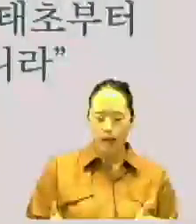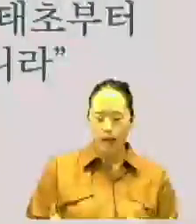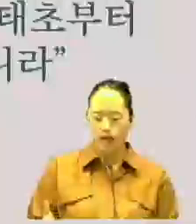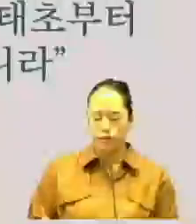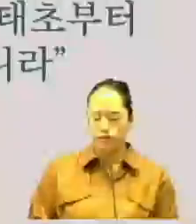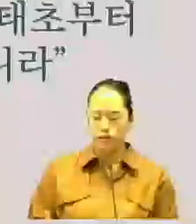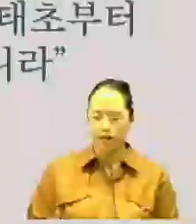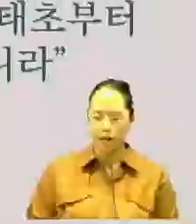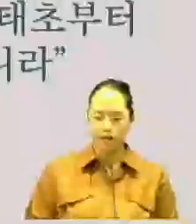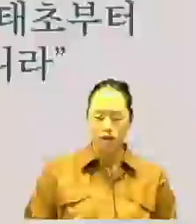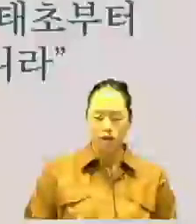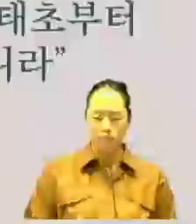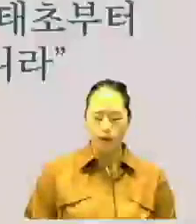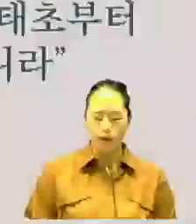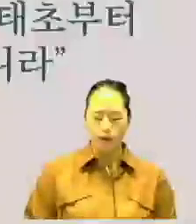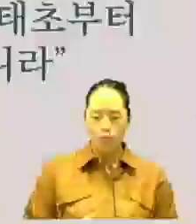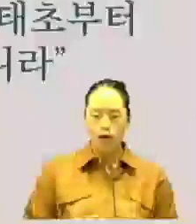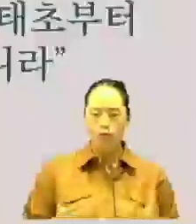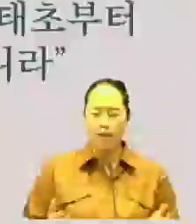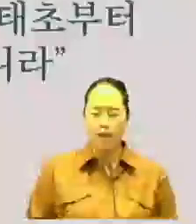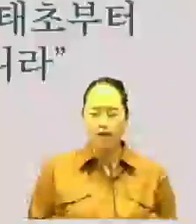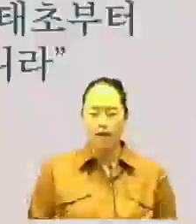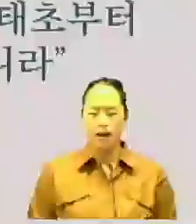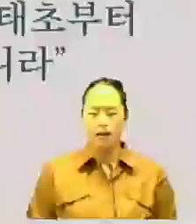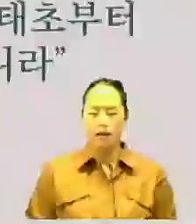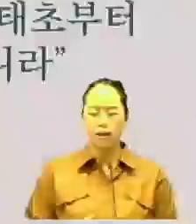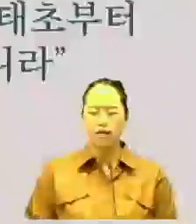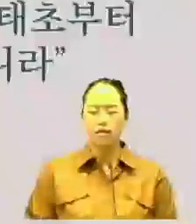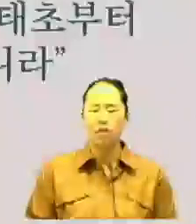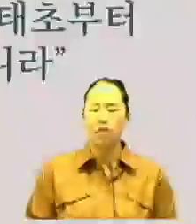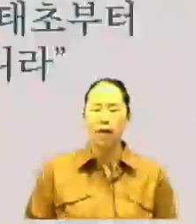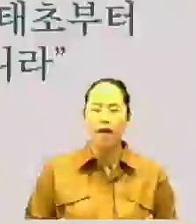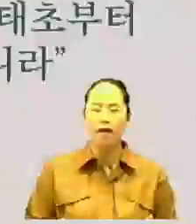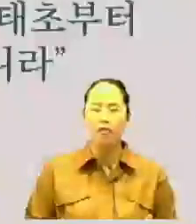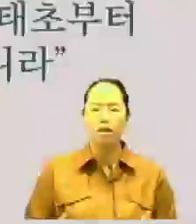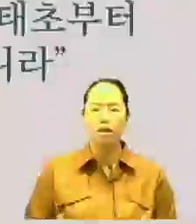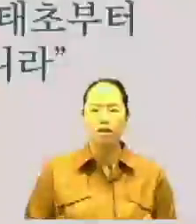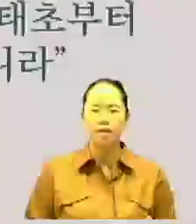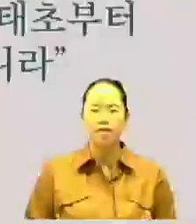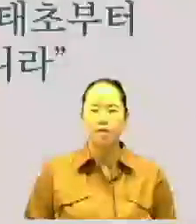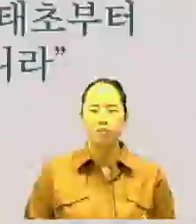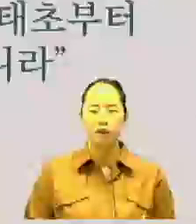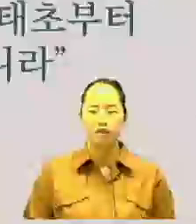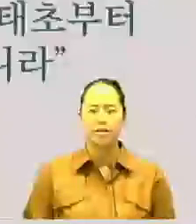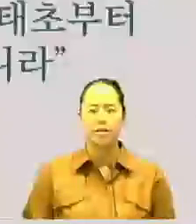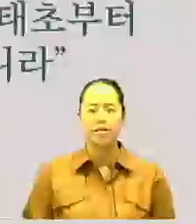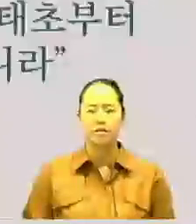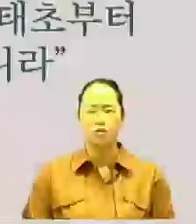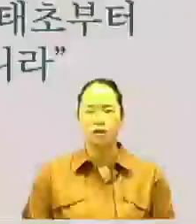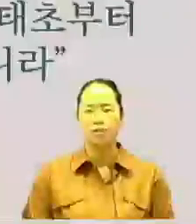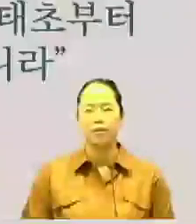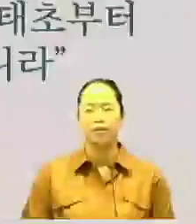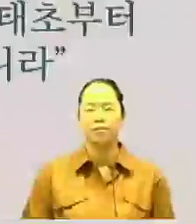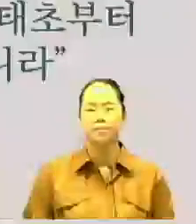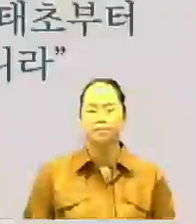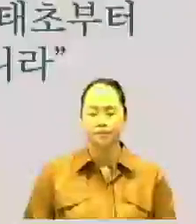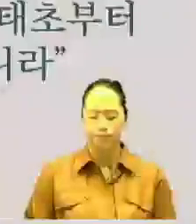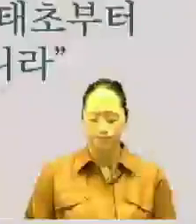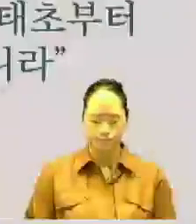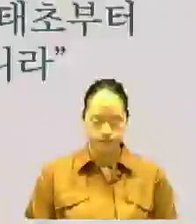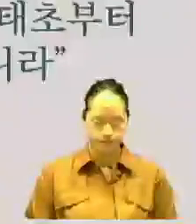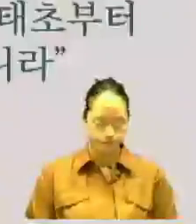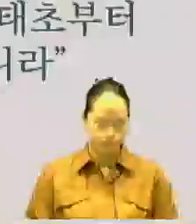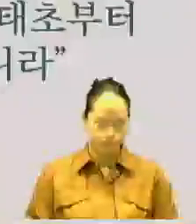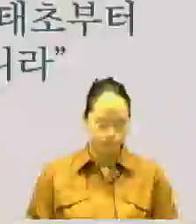会出现，然后会帮助以色列百姓回归他们本国。人是什么呢？没有一个人是